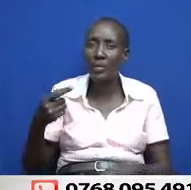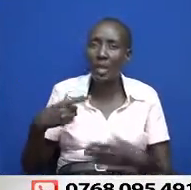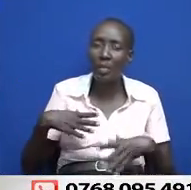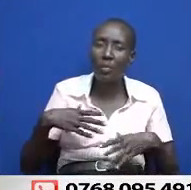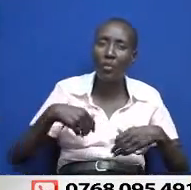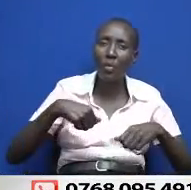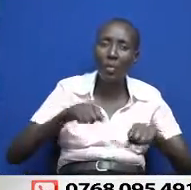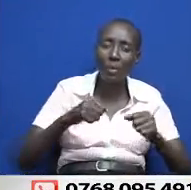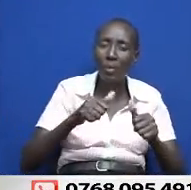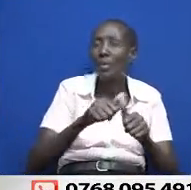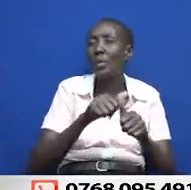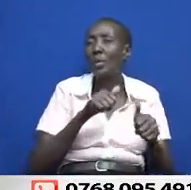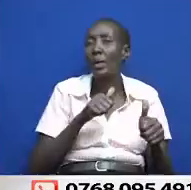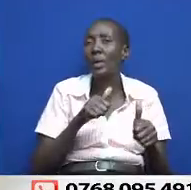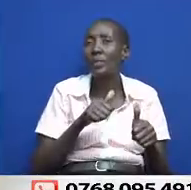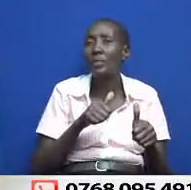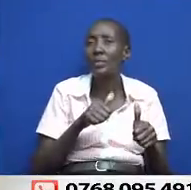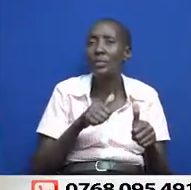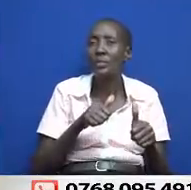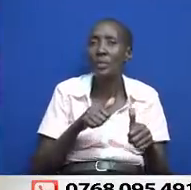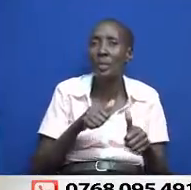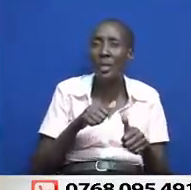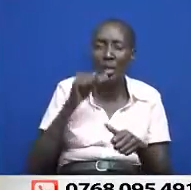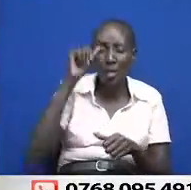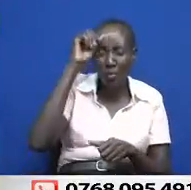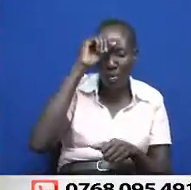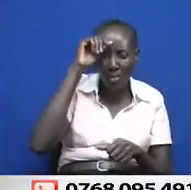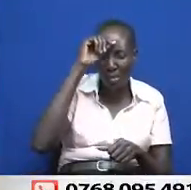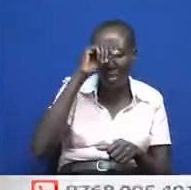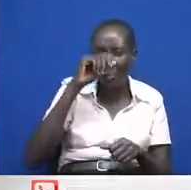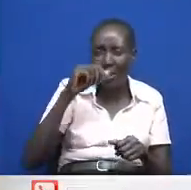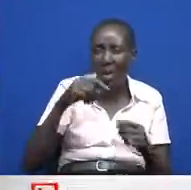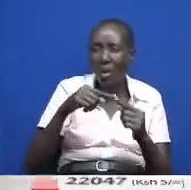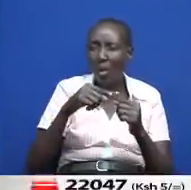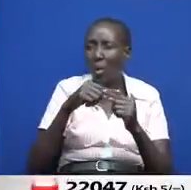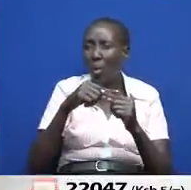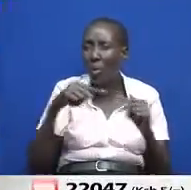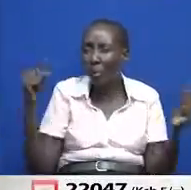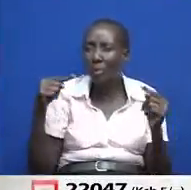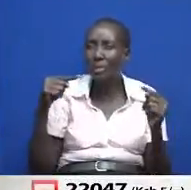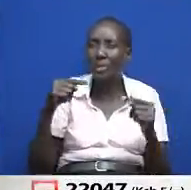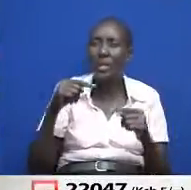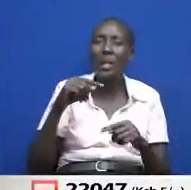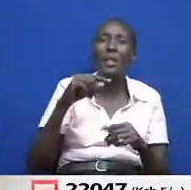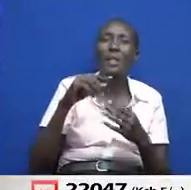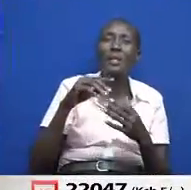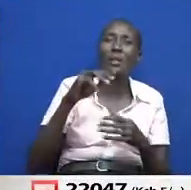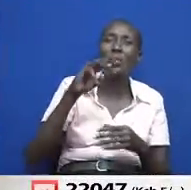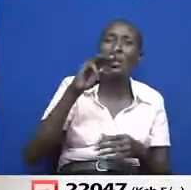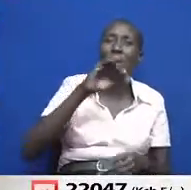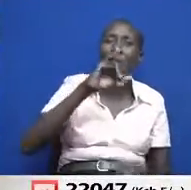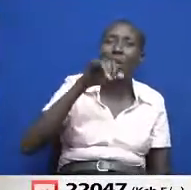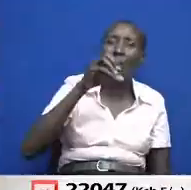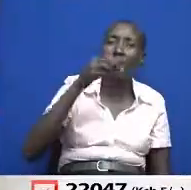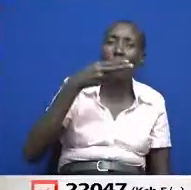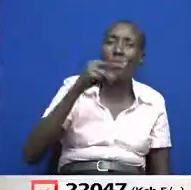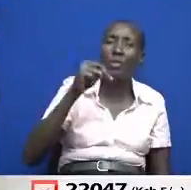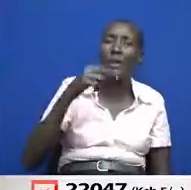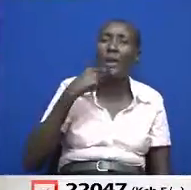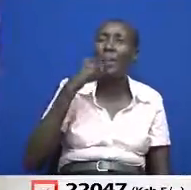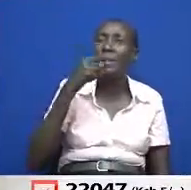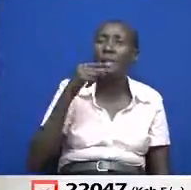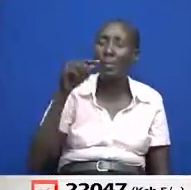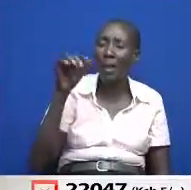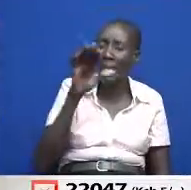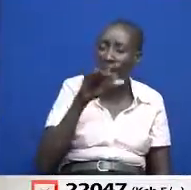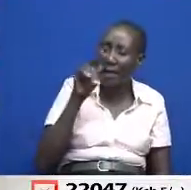Sirisia walikataa. Ni kauli ambayo imepingwa vikali na mbunge wa Sirisia John Waluke, ambaye ameshikilia kuwa eneo la Sirisia ni ngome yake